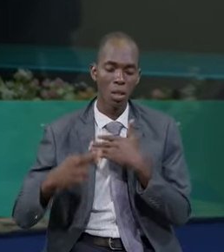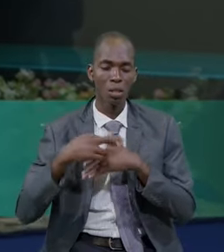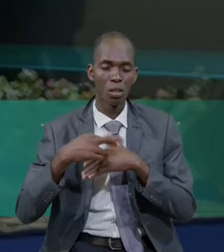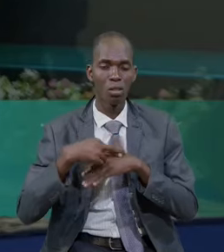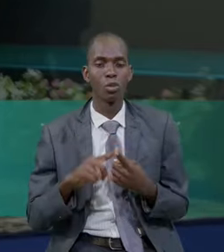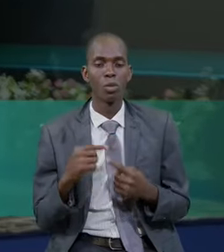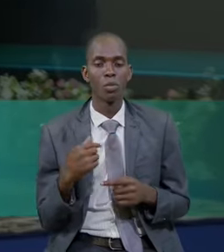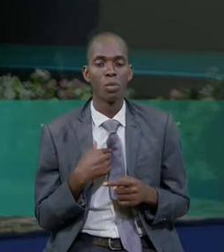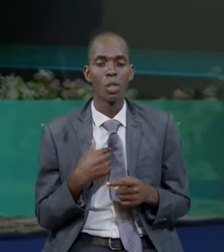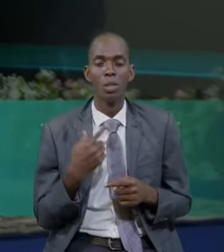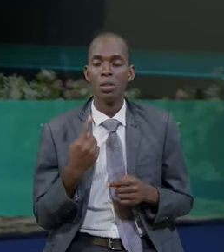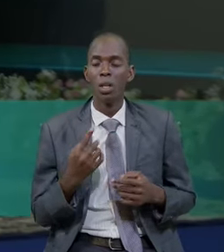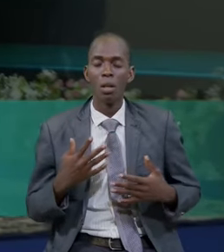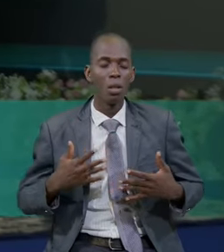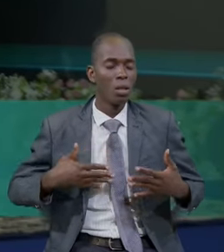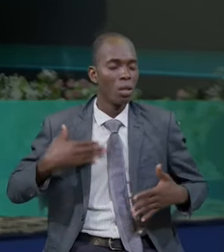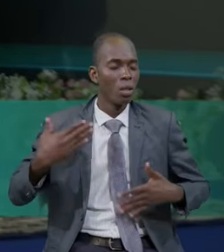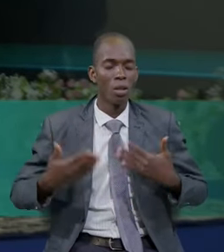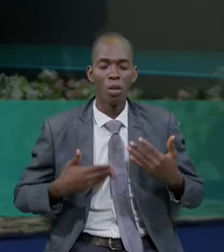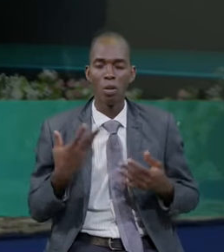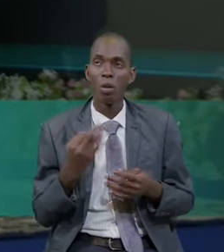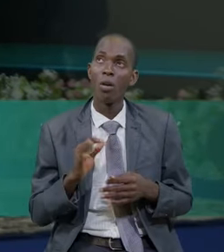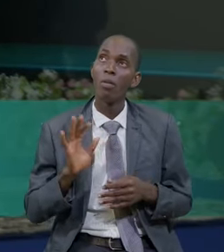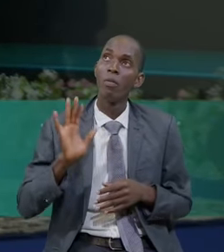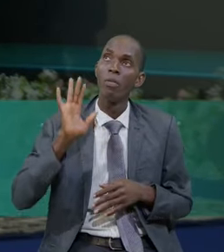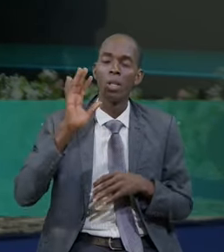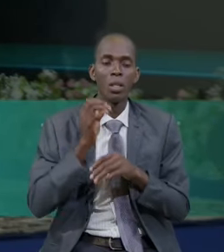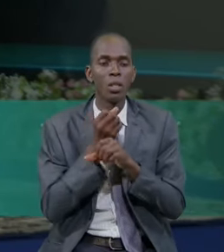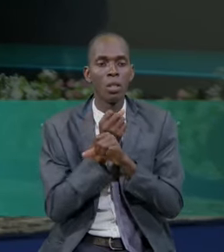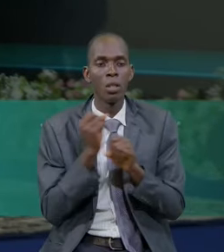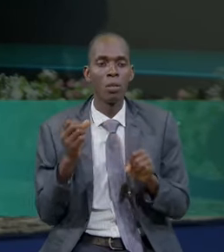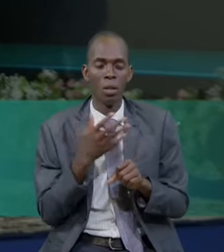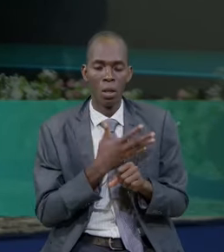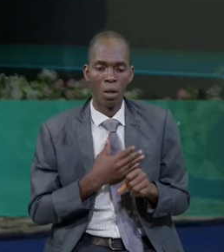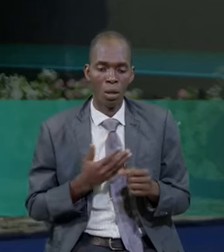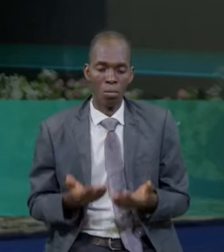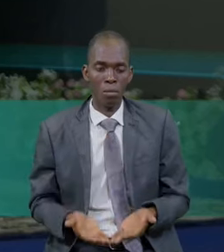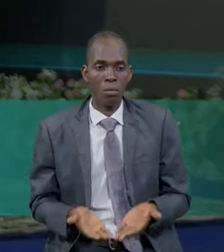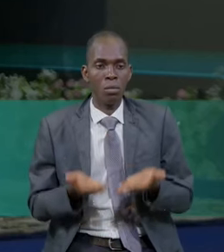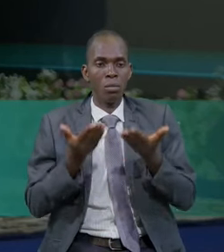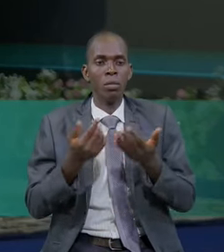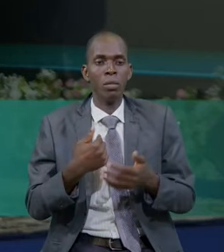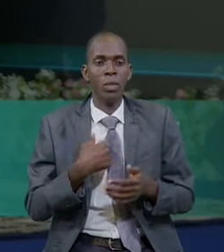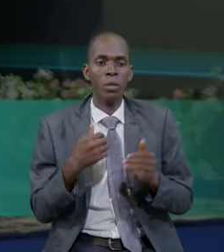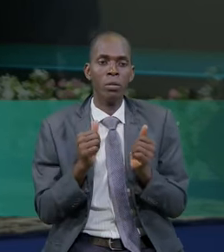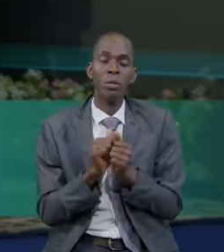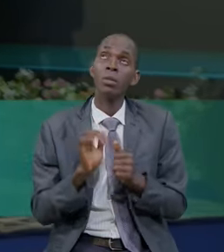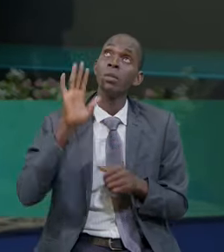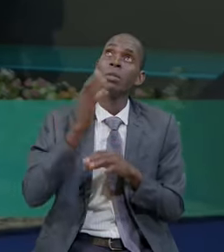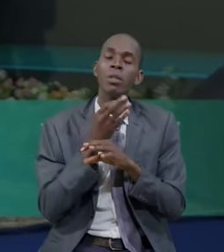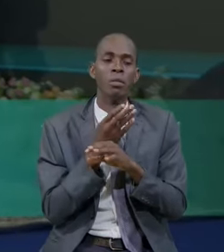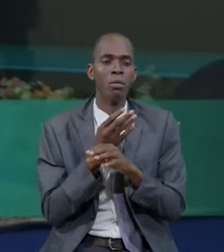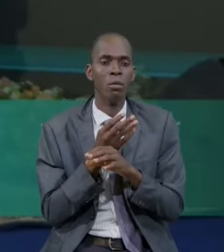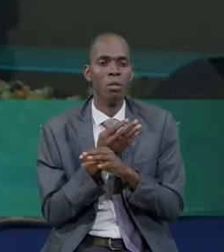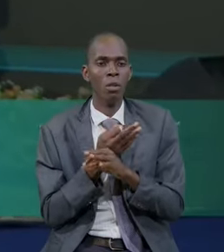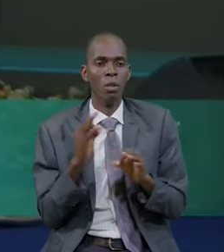Verset 14 plutôt. Rends-moi la joie de ton salut. Et qu'un esprit de bonne volonté me soutienne. Verset